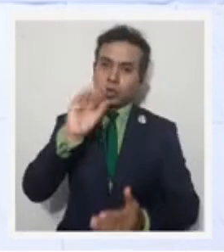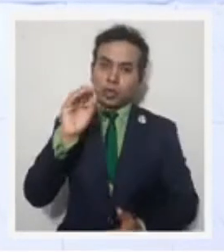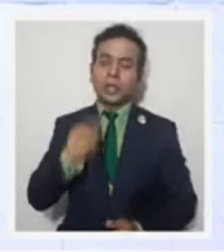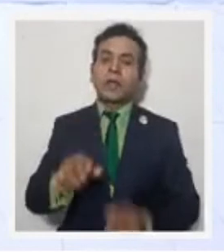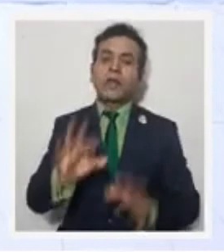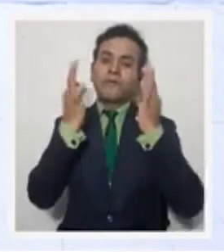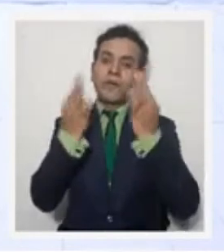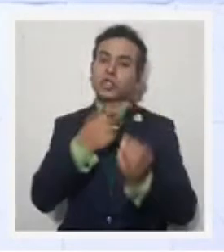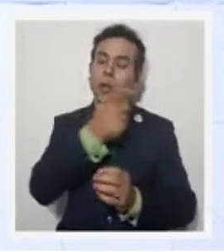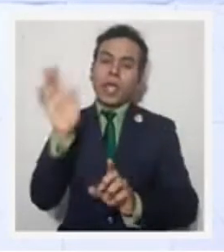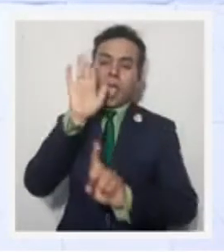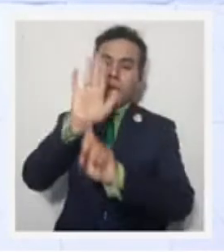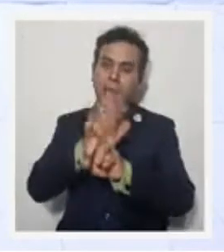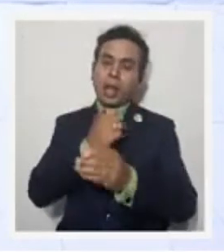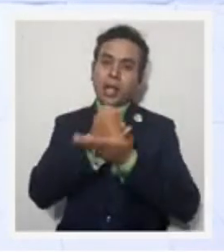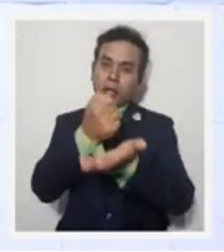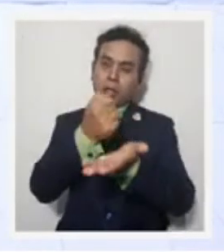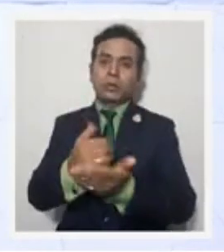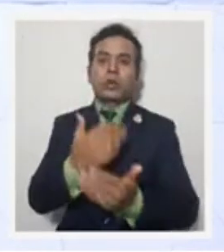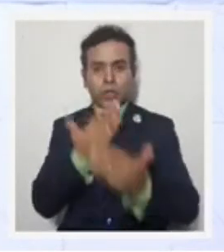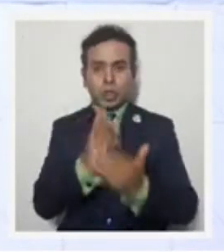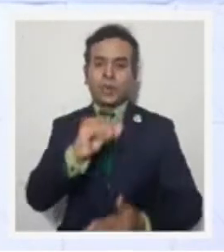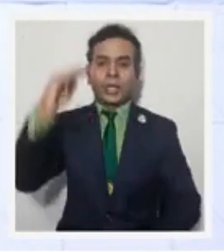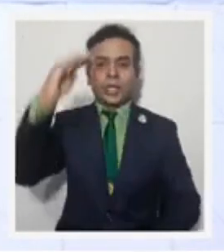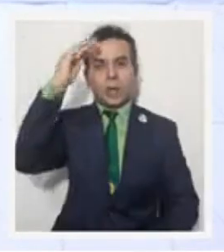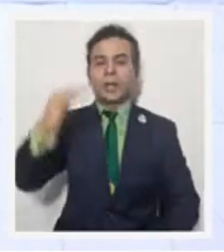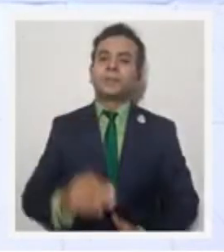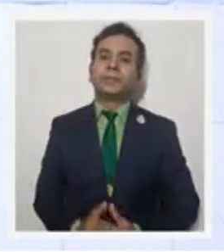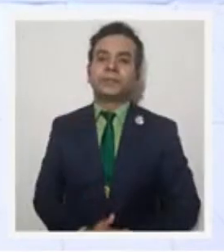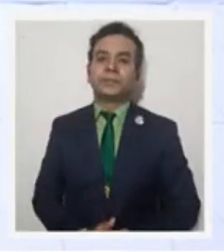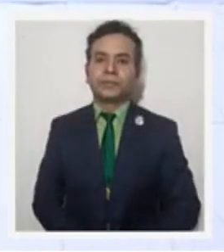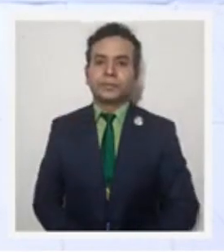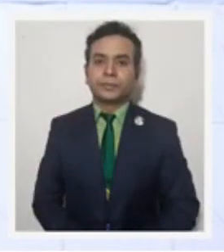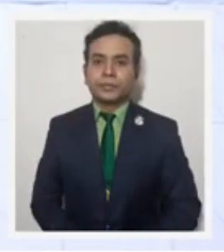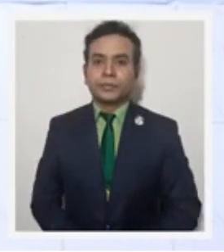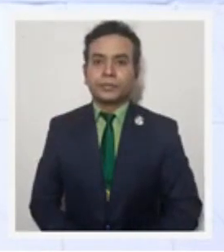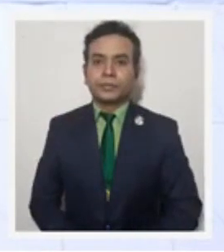এবং নিজে সুস্থ থাকুন, পরিবারের সবাইকে সুস্থ রাখুন। সবাইকে অনেক অনেক ধন্যবাদ। আসসালামু আলাইকুম।